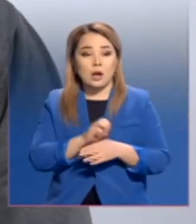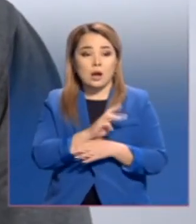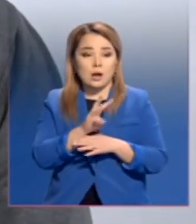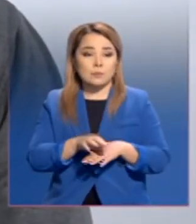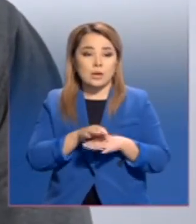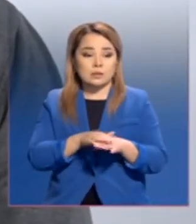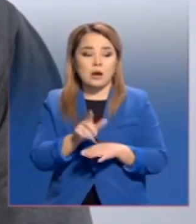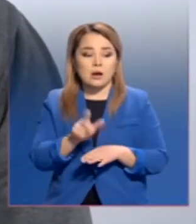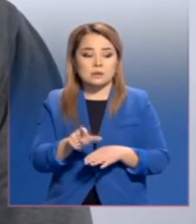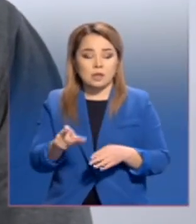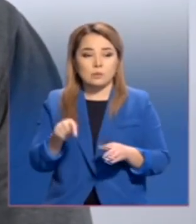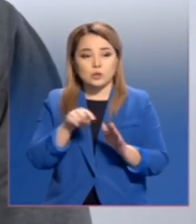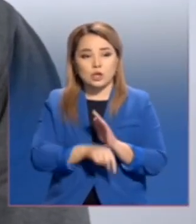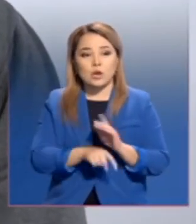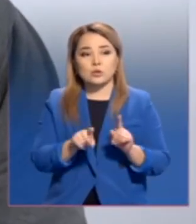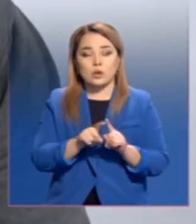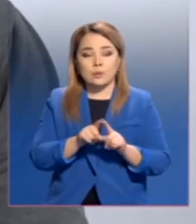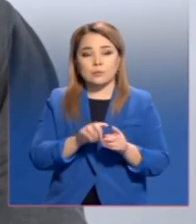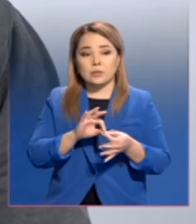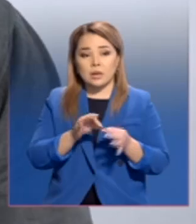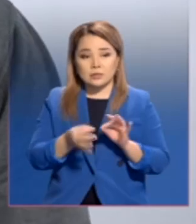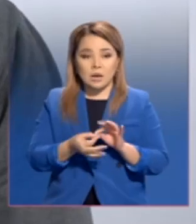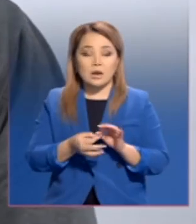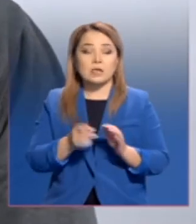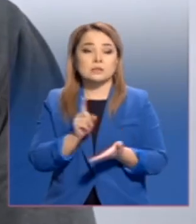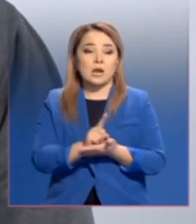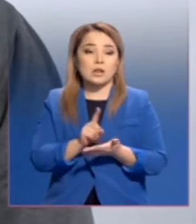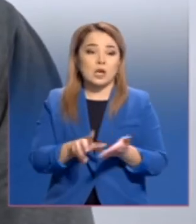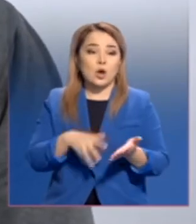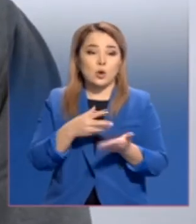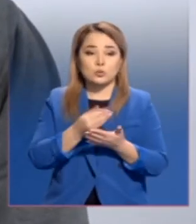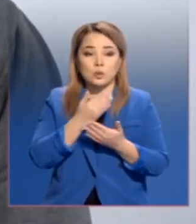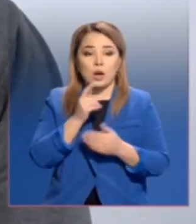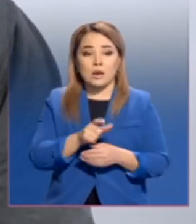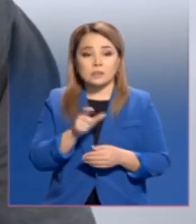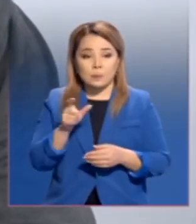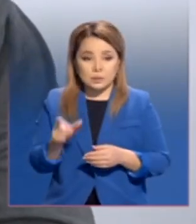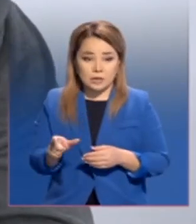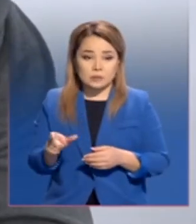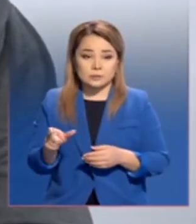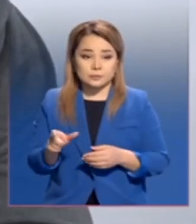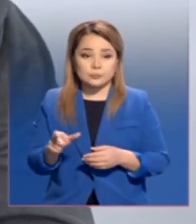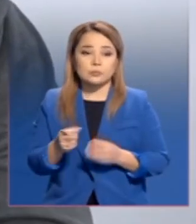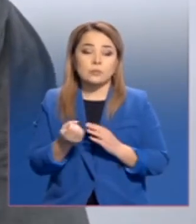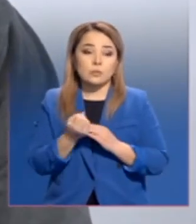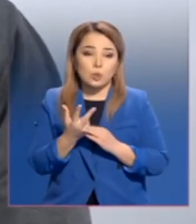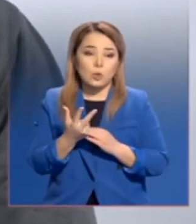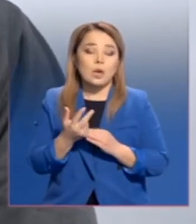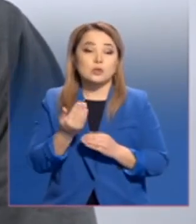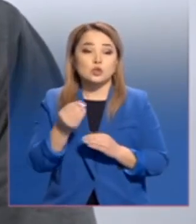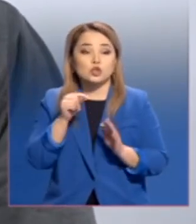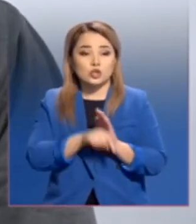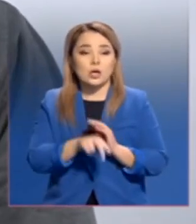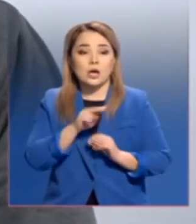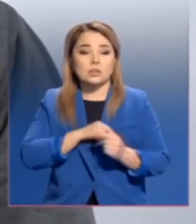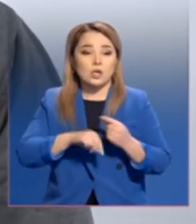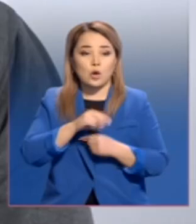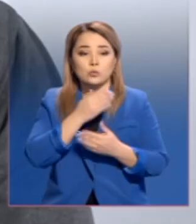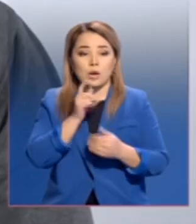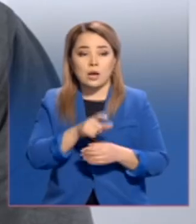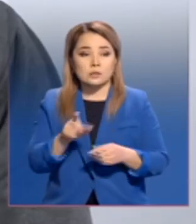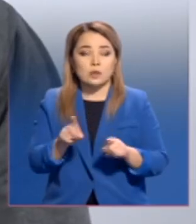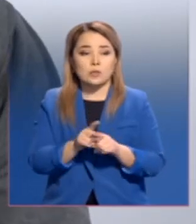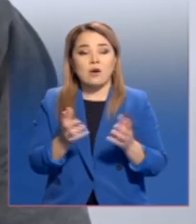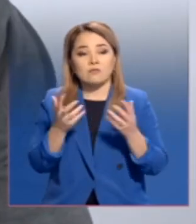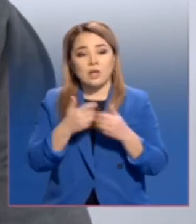етіп отқан азаматтардың ішіндегі алып көретін болсақ, яғни салықты тапсырмай жүрген азаматтар, оның ішінде кәсібі жүрмей жатқан азаматтарды автоматты